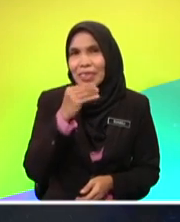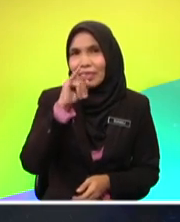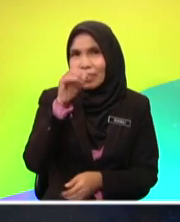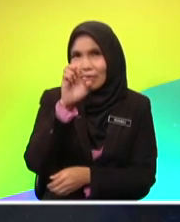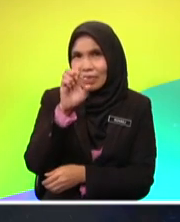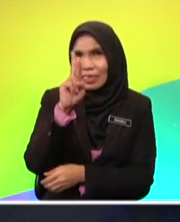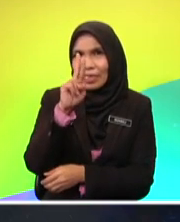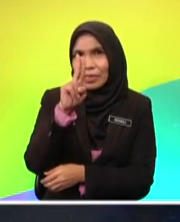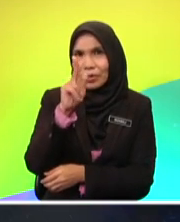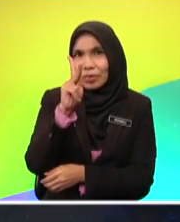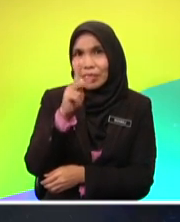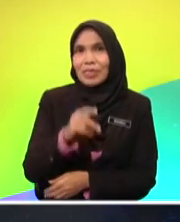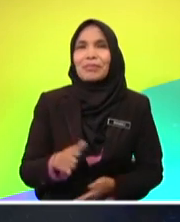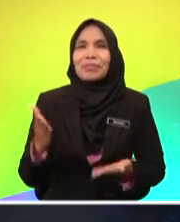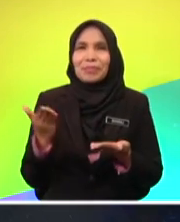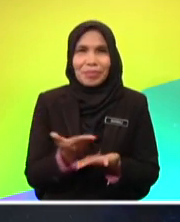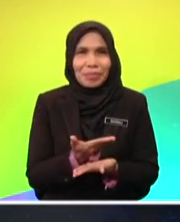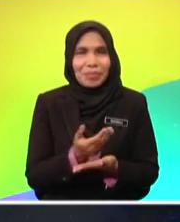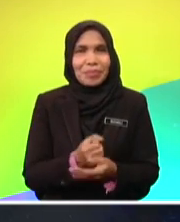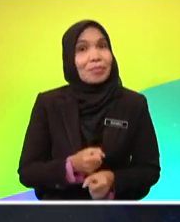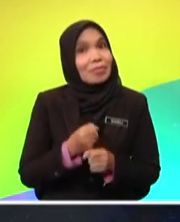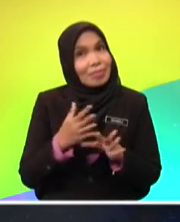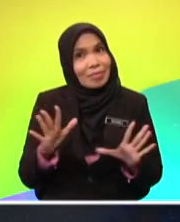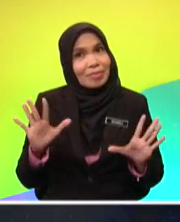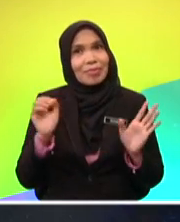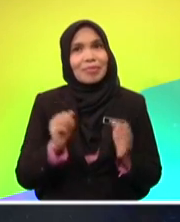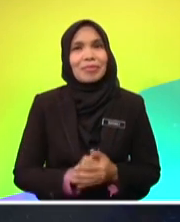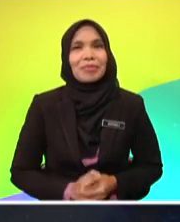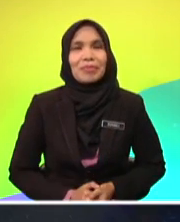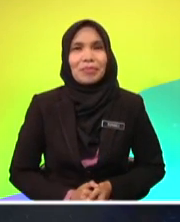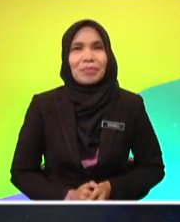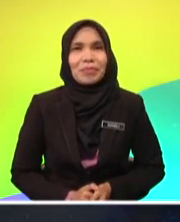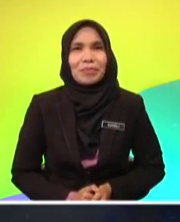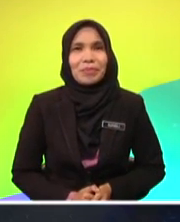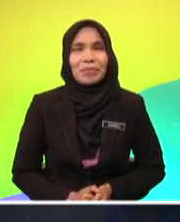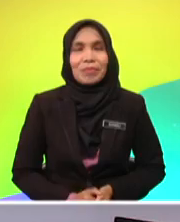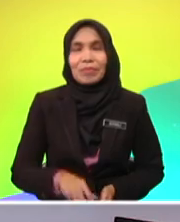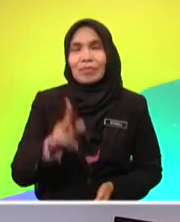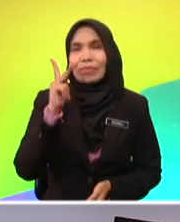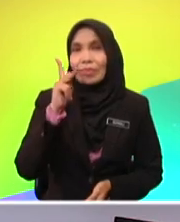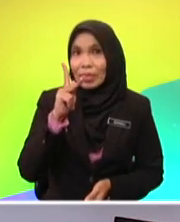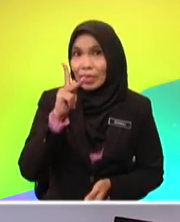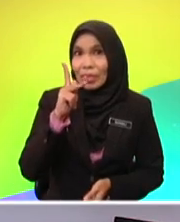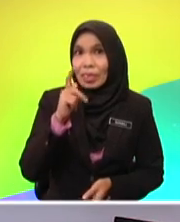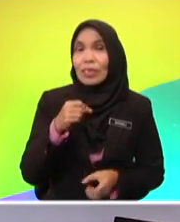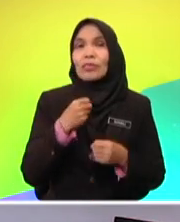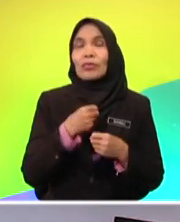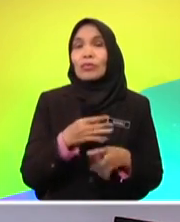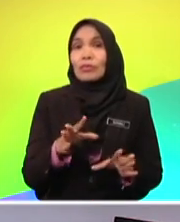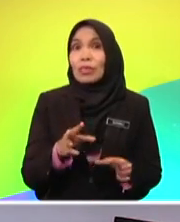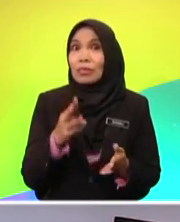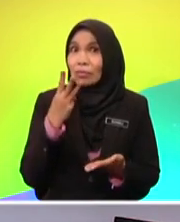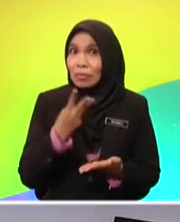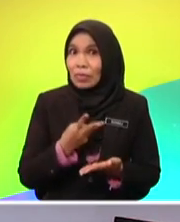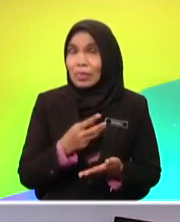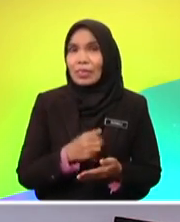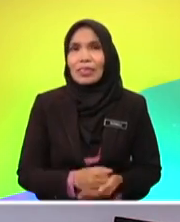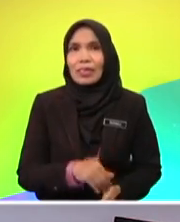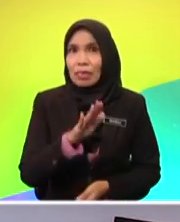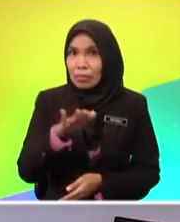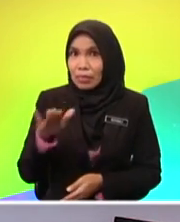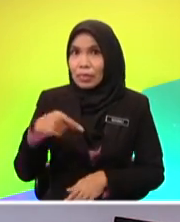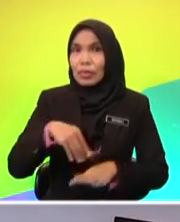Okey. Selesai. Selesai. Alhamdulillah, okey, Kak Rina telah mewakili anak-anak di rumah dan menunjukkan betapa Kak Rina faham